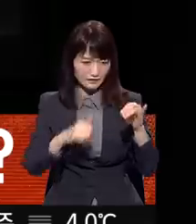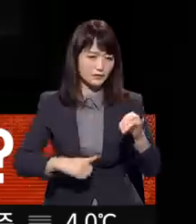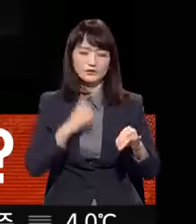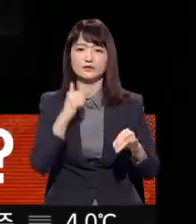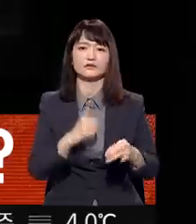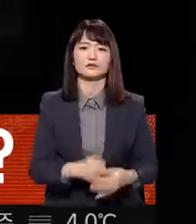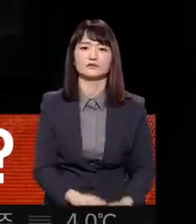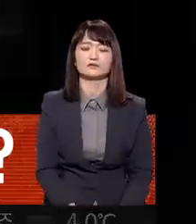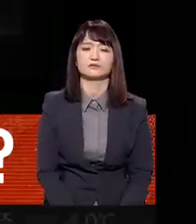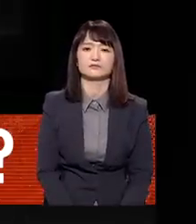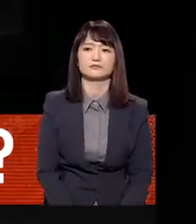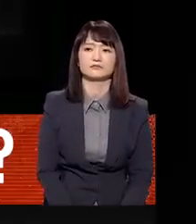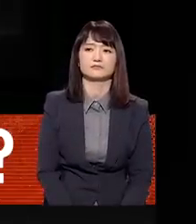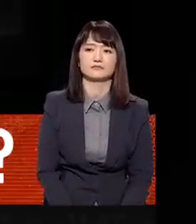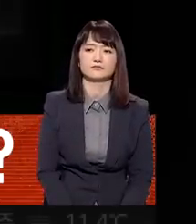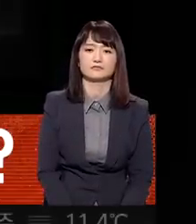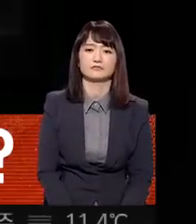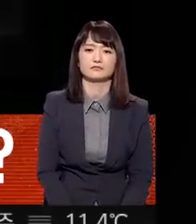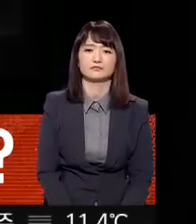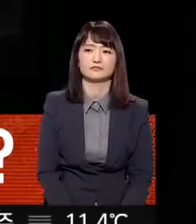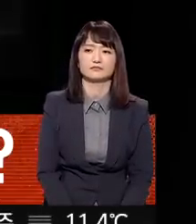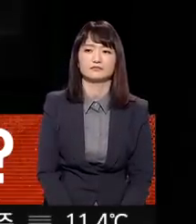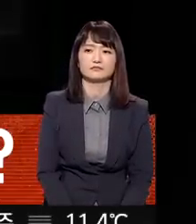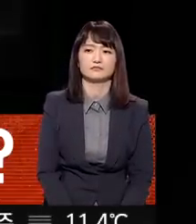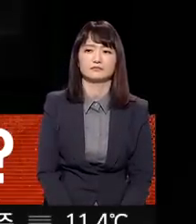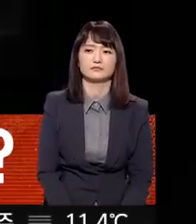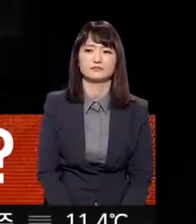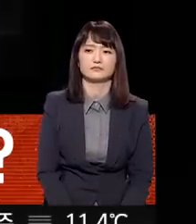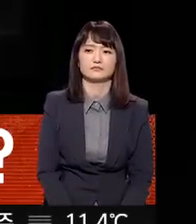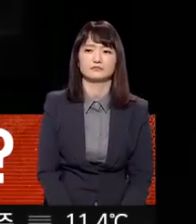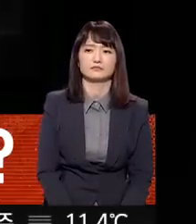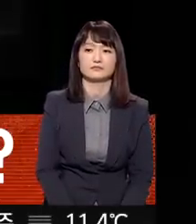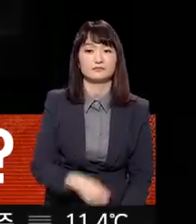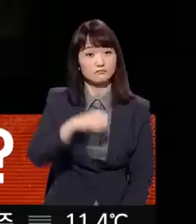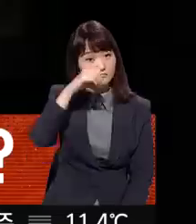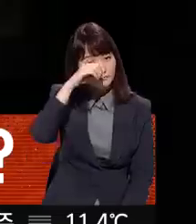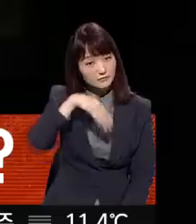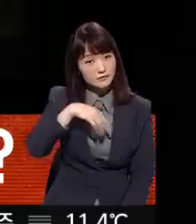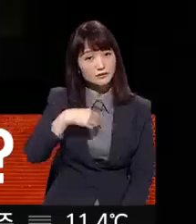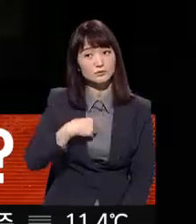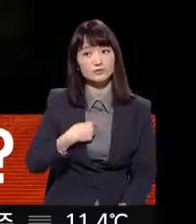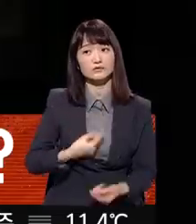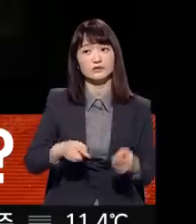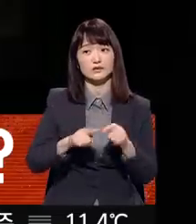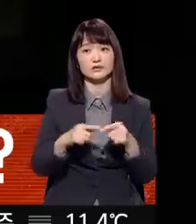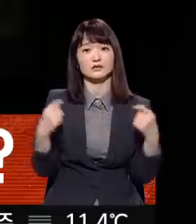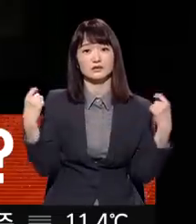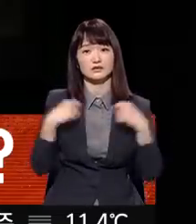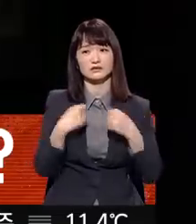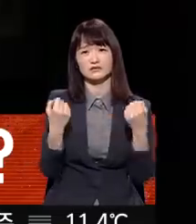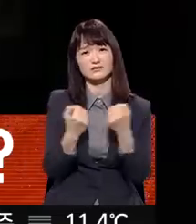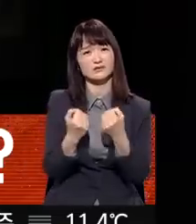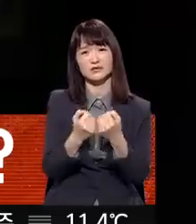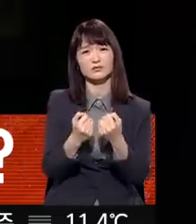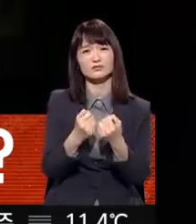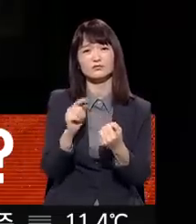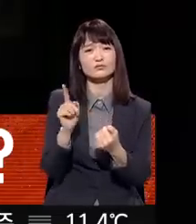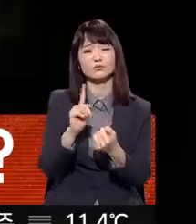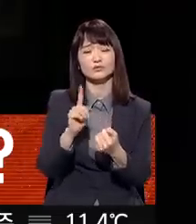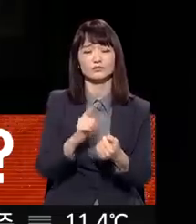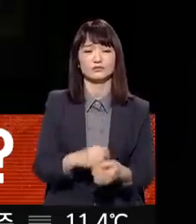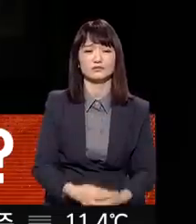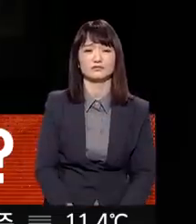말씀을 하셨습니다. 그리고 금사처음님은 그냥 같이 입으라고 하지 뭐 이런 걸 가지고 싸우고 하냐 이런